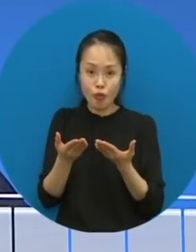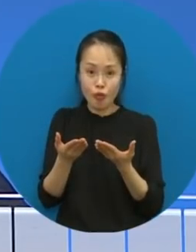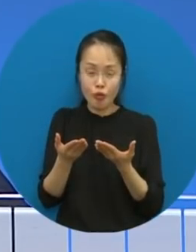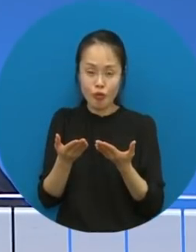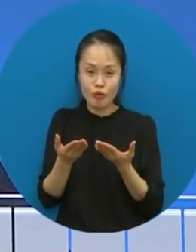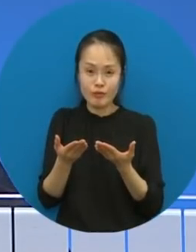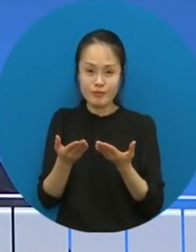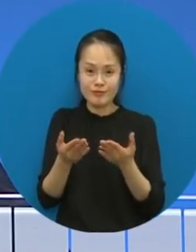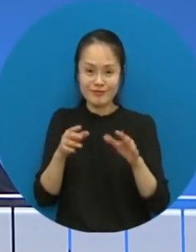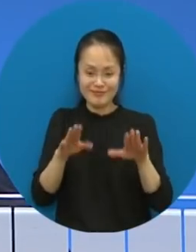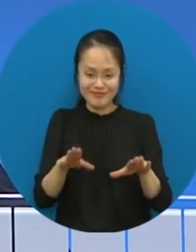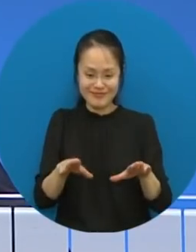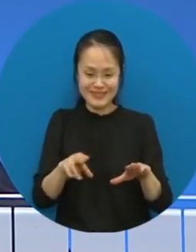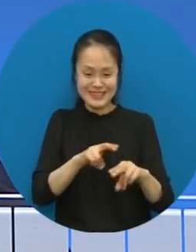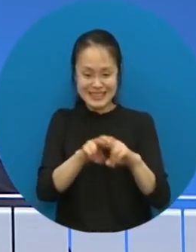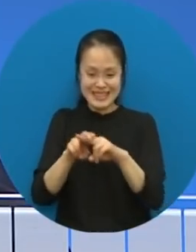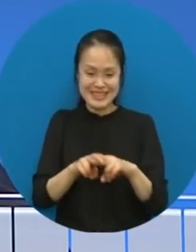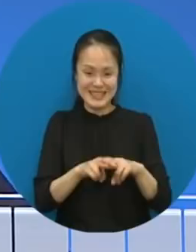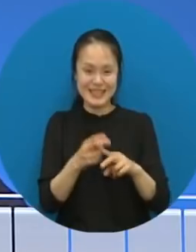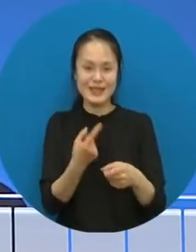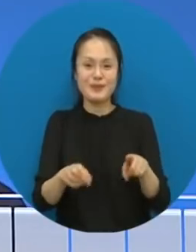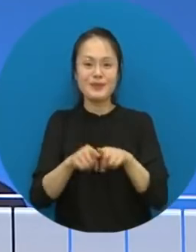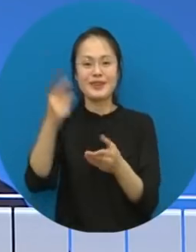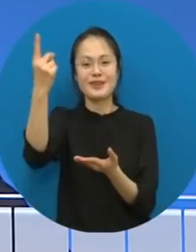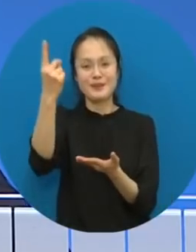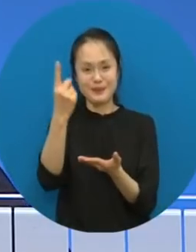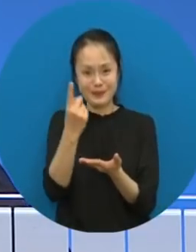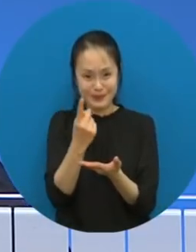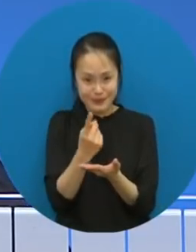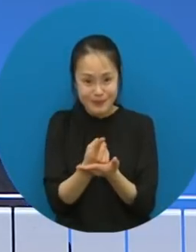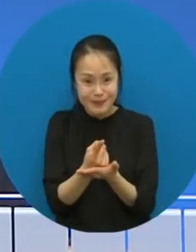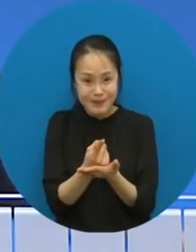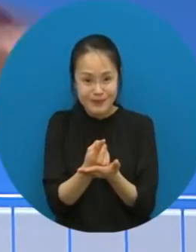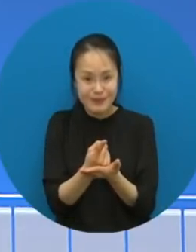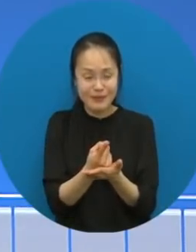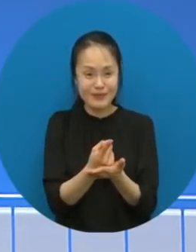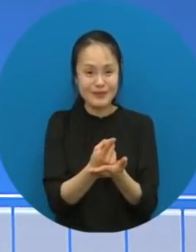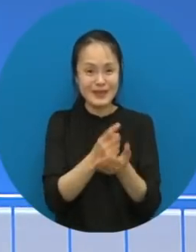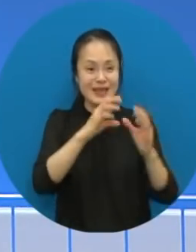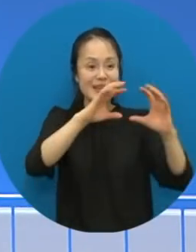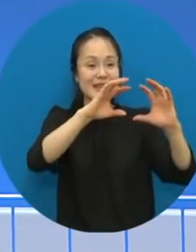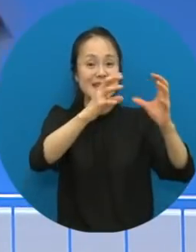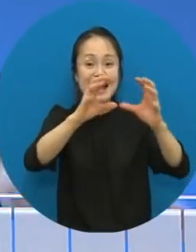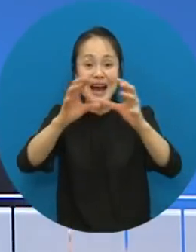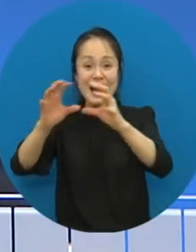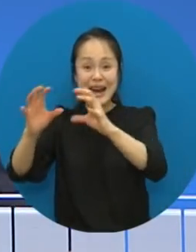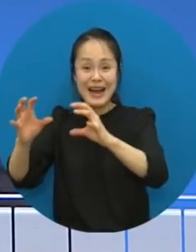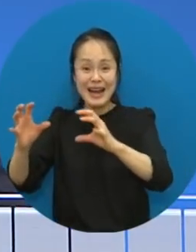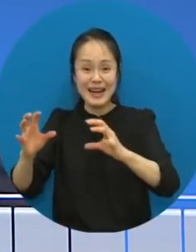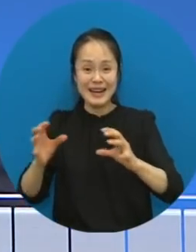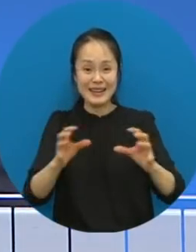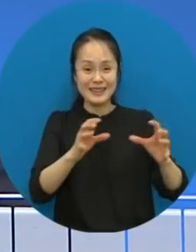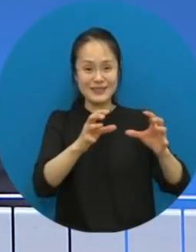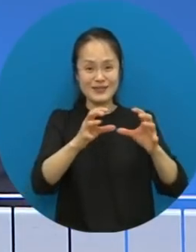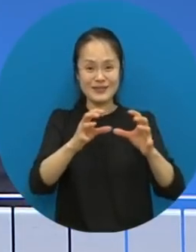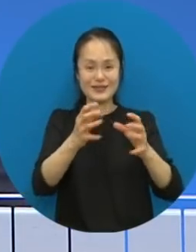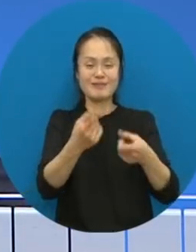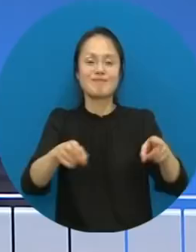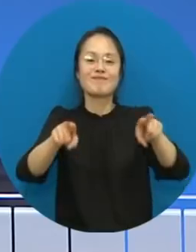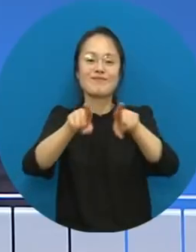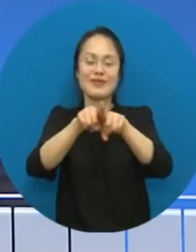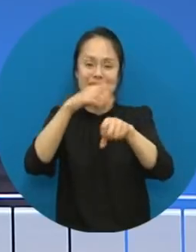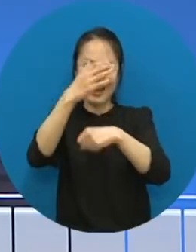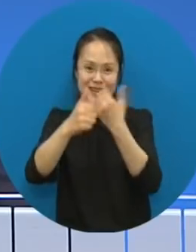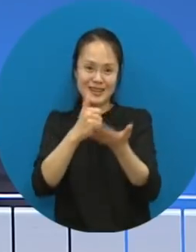이곳에 내려오시고 그 도시에 기도하시는 그 도시에 그 기도하시는 그 나라에 함께하여